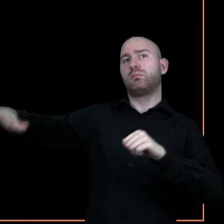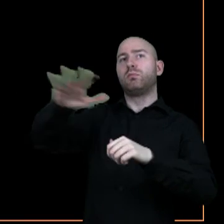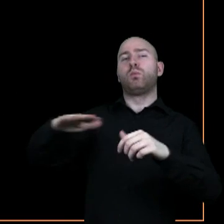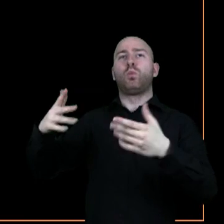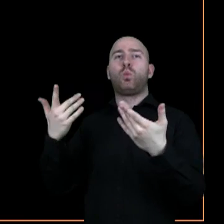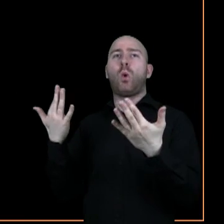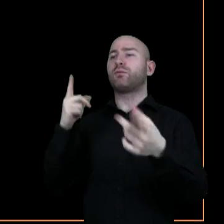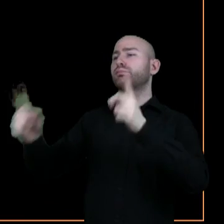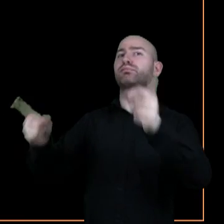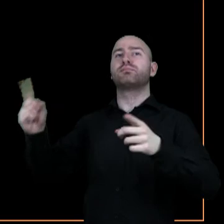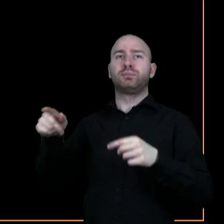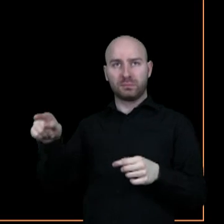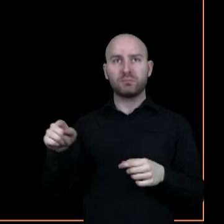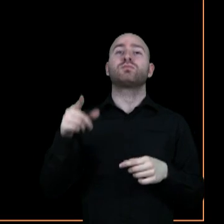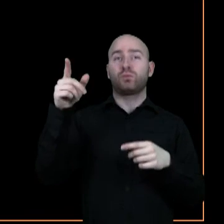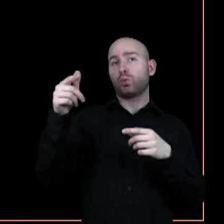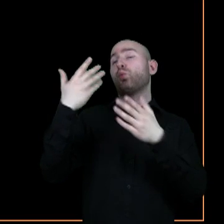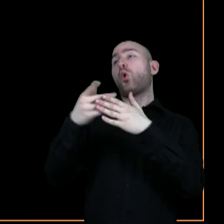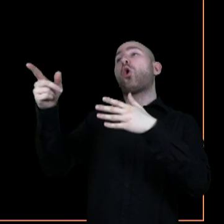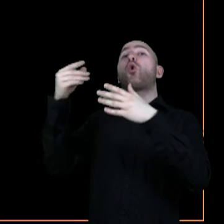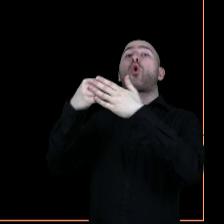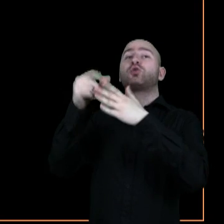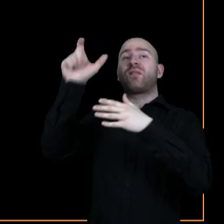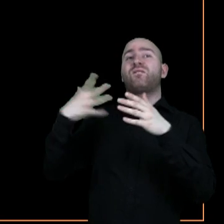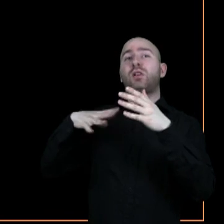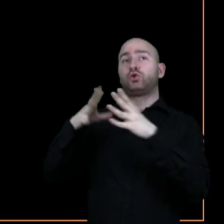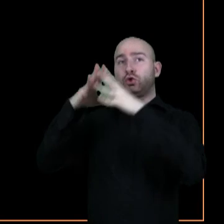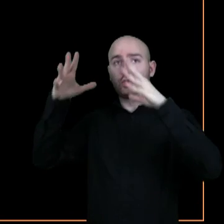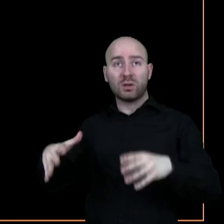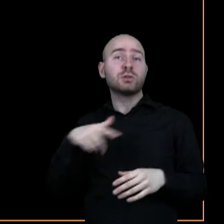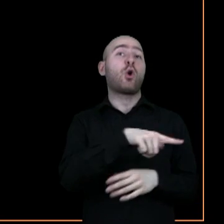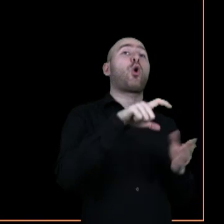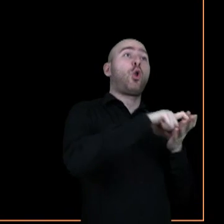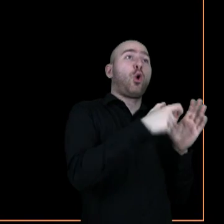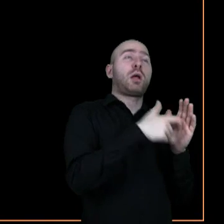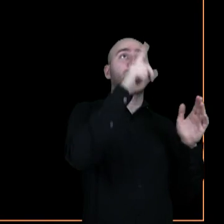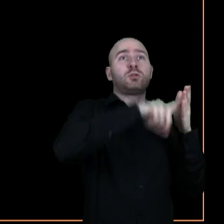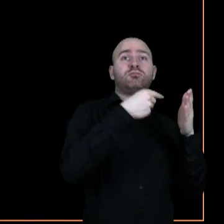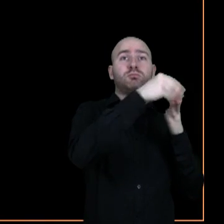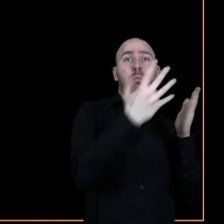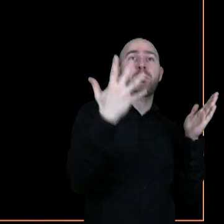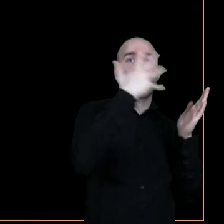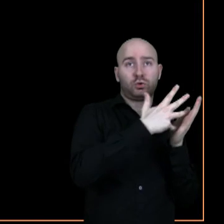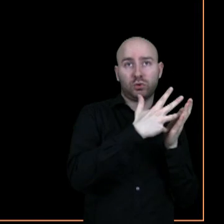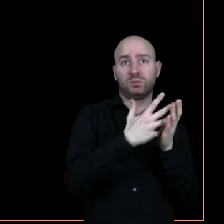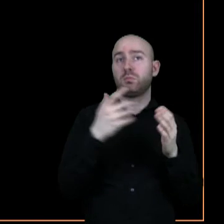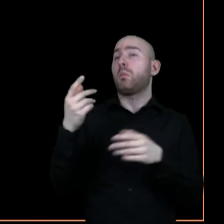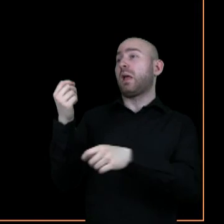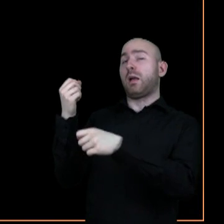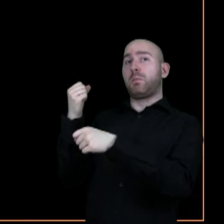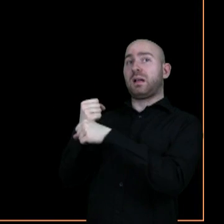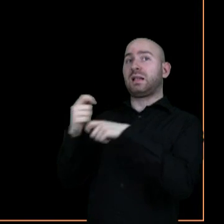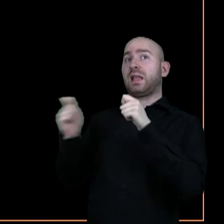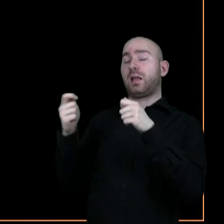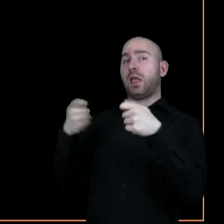Pensja wynosząca 10 tysięcy dolarów. Plus 5 tysięcy za lokal to daje koszty stałe w wysokości